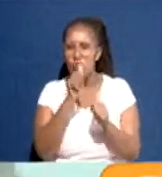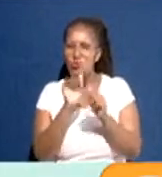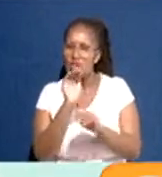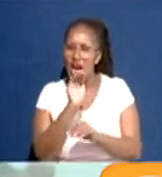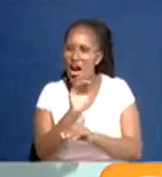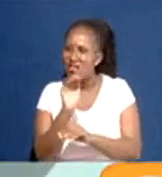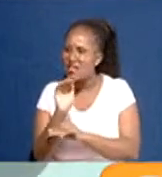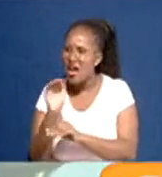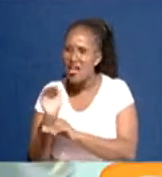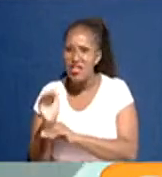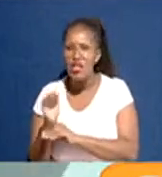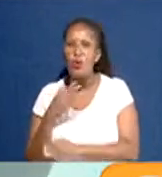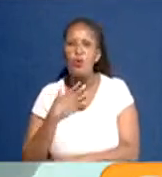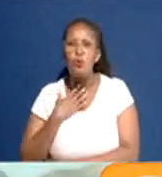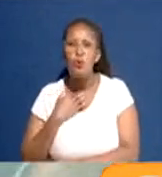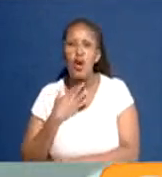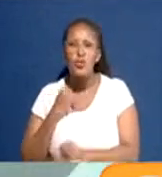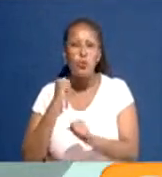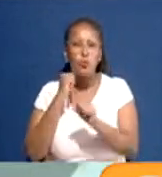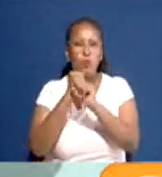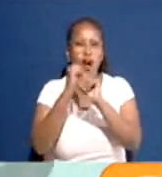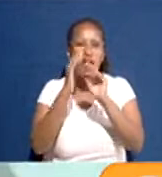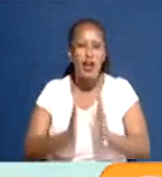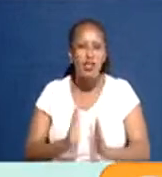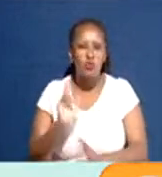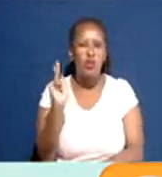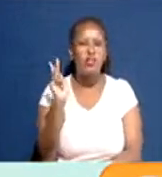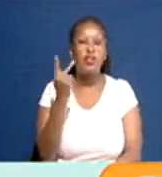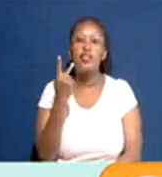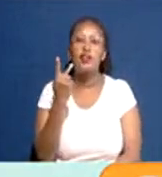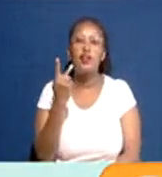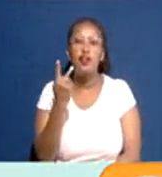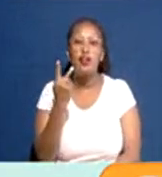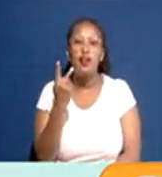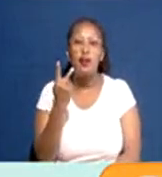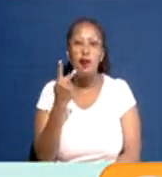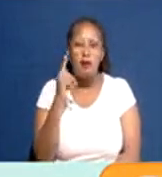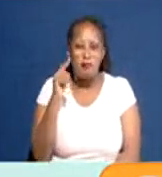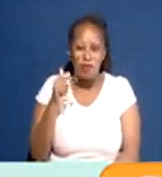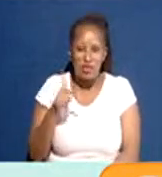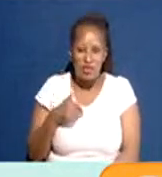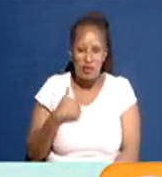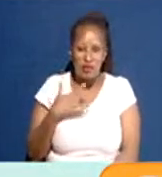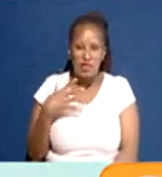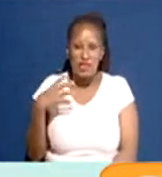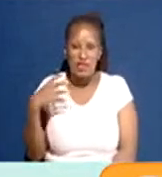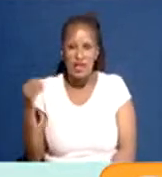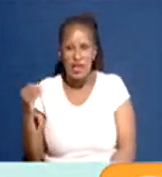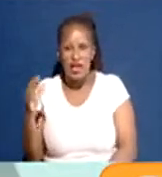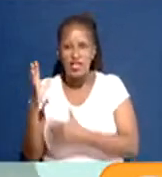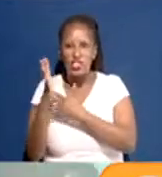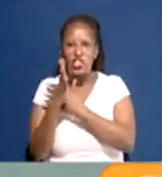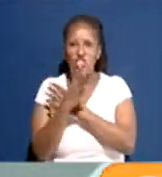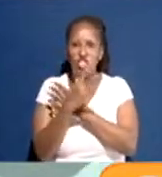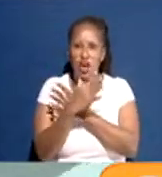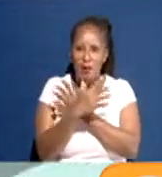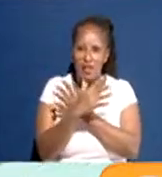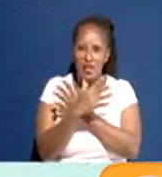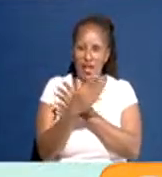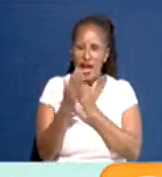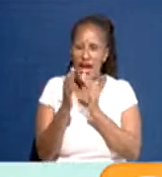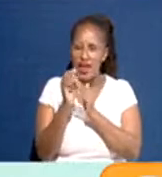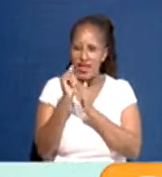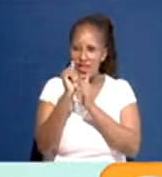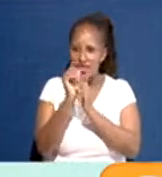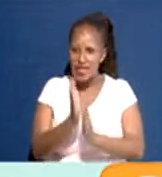wanatuuliza wanataka wafanyikazi wa Kenya. Nilikuwa Ujerumani na kiongozi